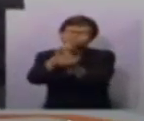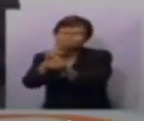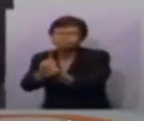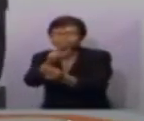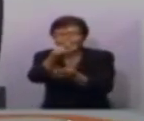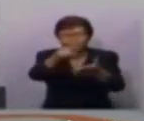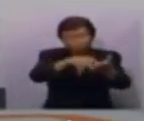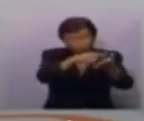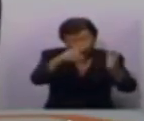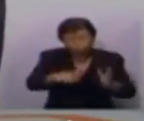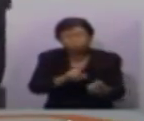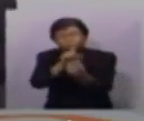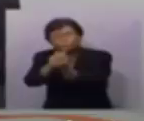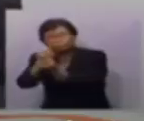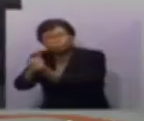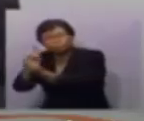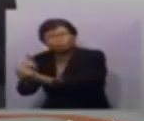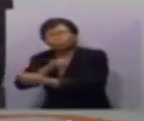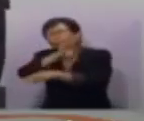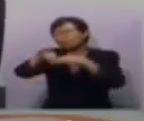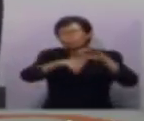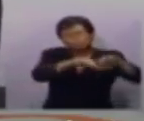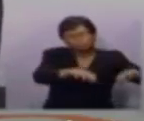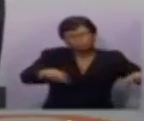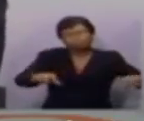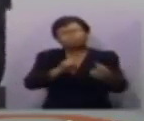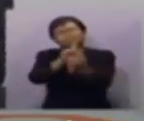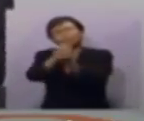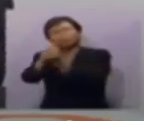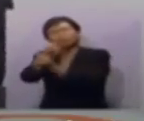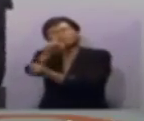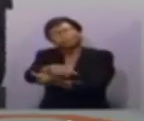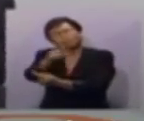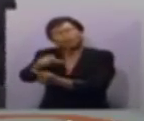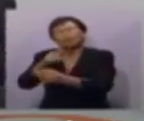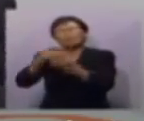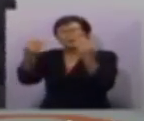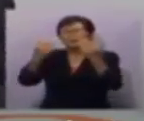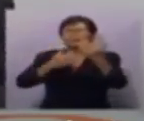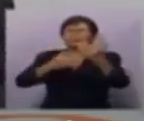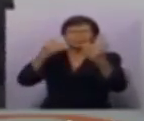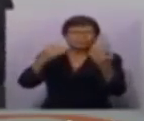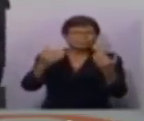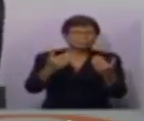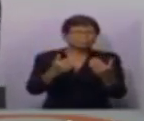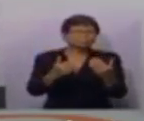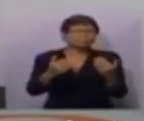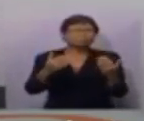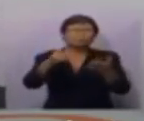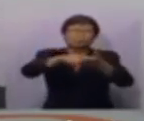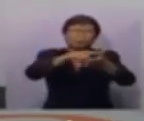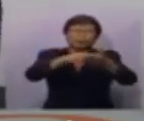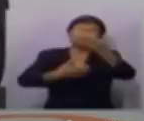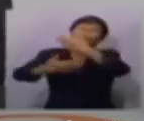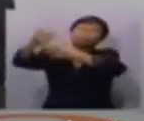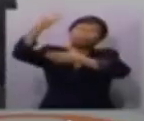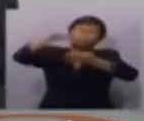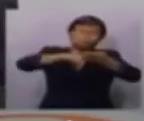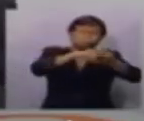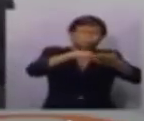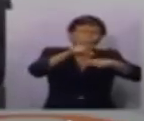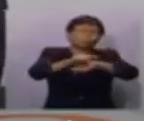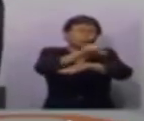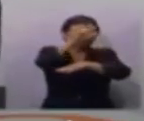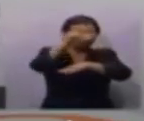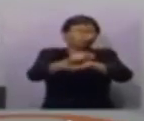dilakukan hampir di semua kawasan. Dan yang membezakan pilihan raya kali ini dengan pilihan raya sebelum ini ialah